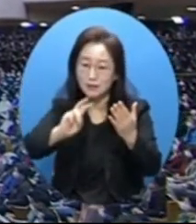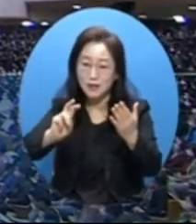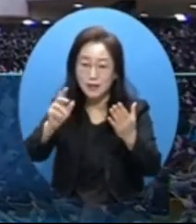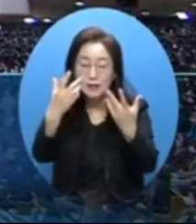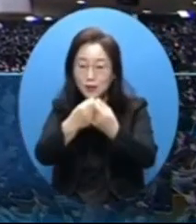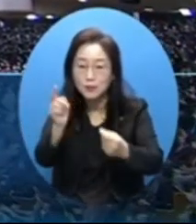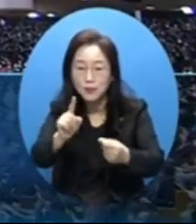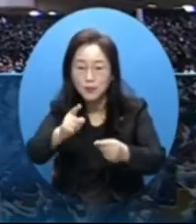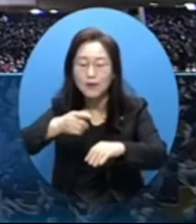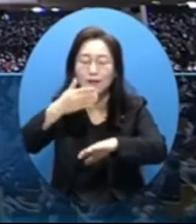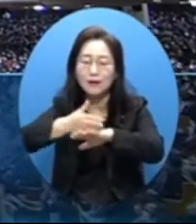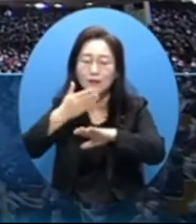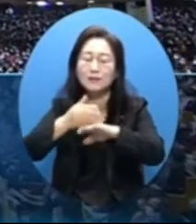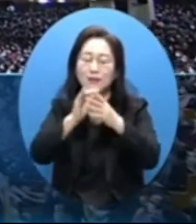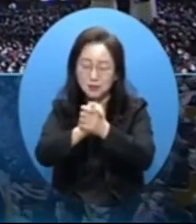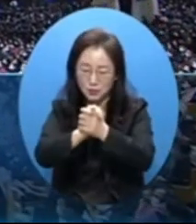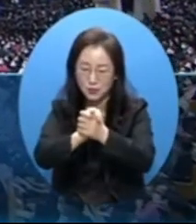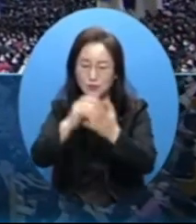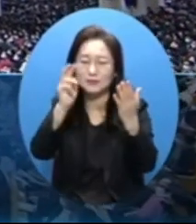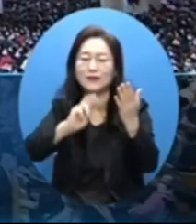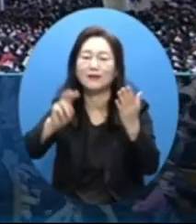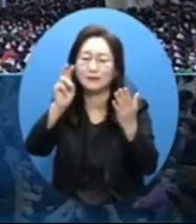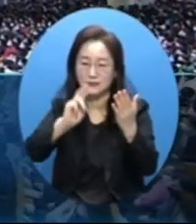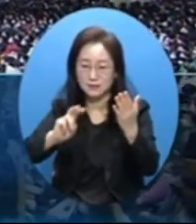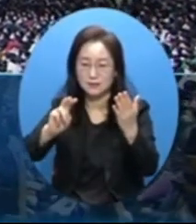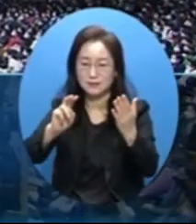감사의 기도와 찬양이었습니다